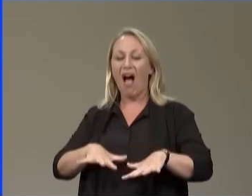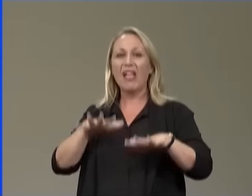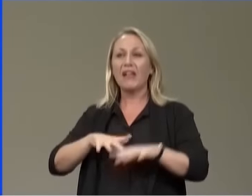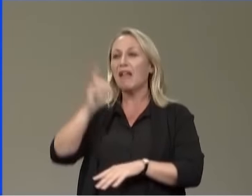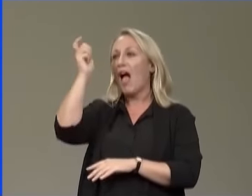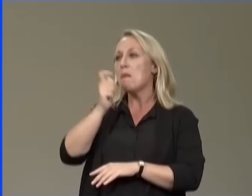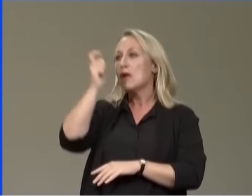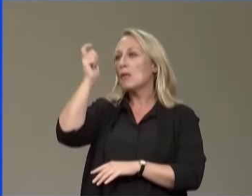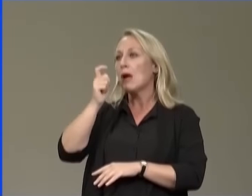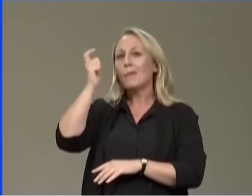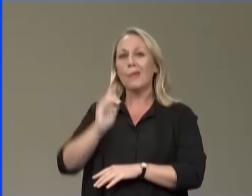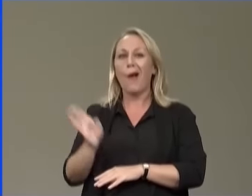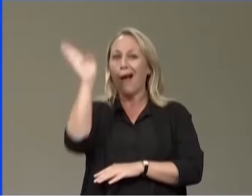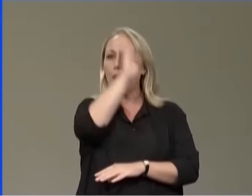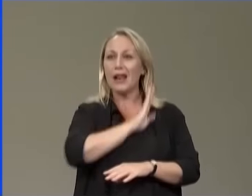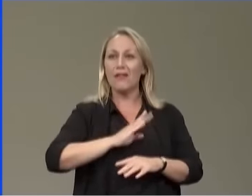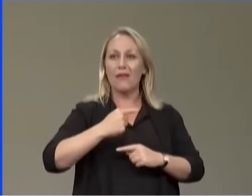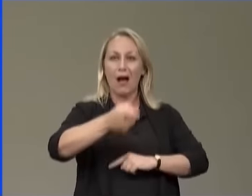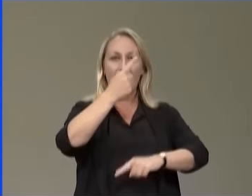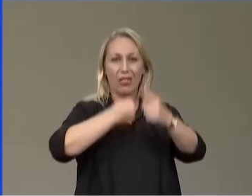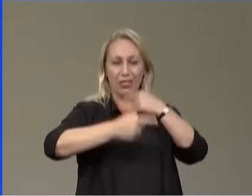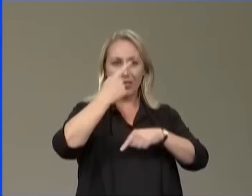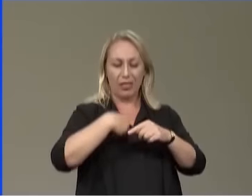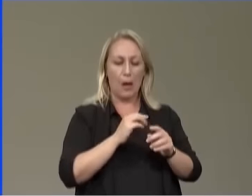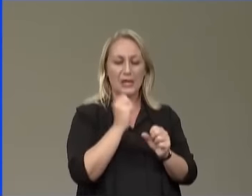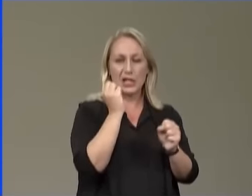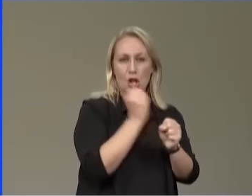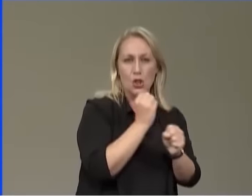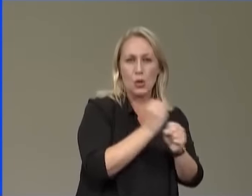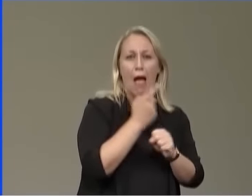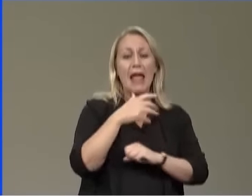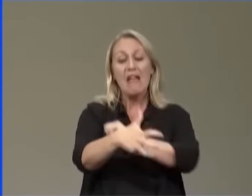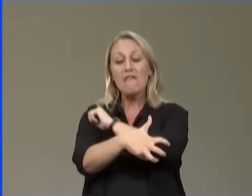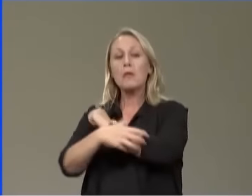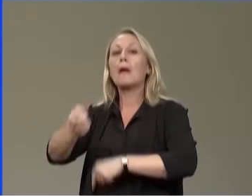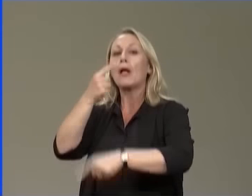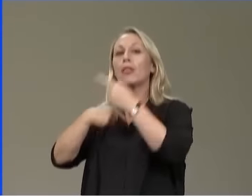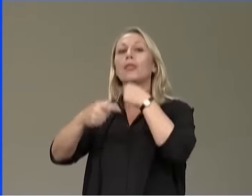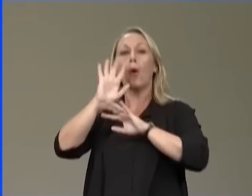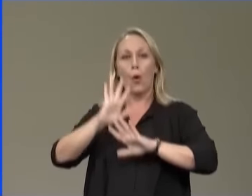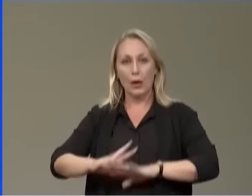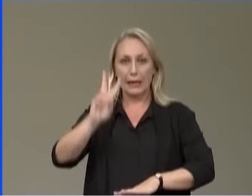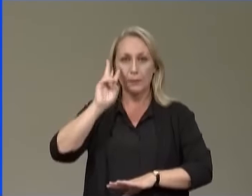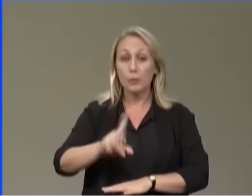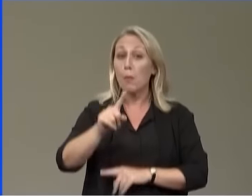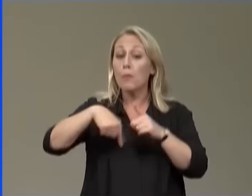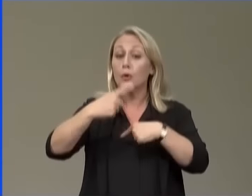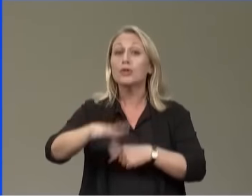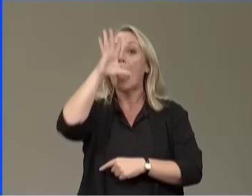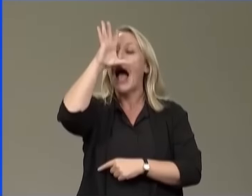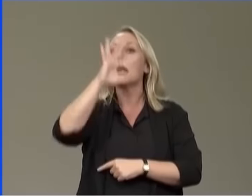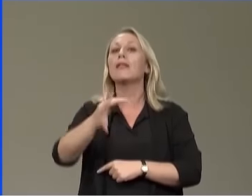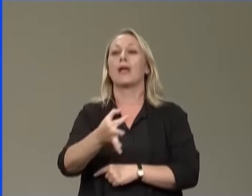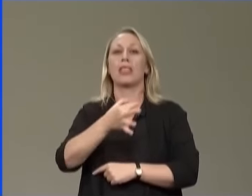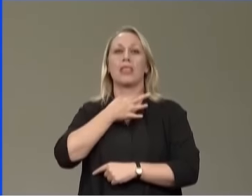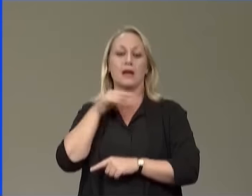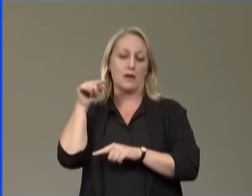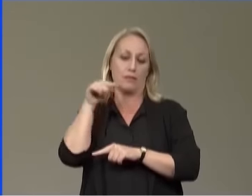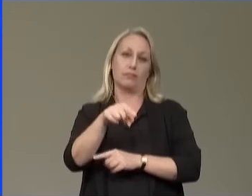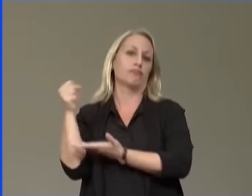ή αδήλωτης εργασίας. Στρέφοντας τις ενισχύσεις αυτές σε όσους έχουν αληθινή ανάγκη.